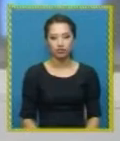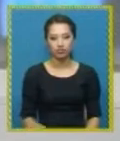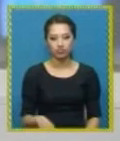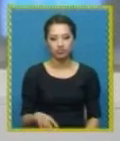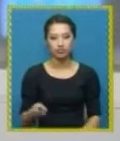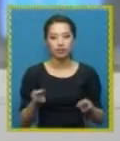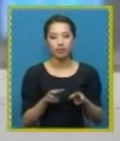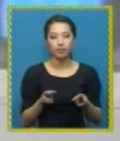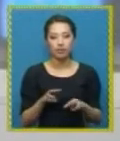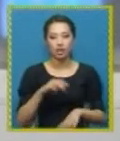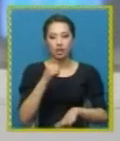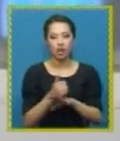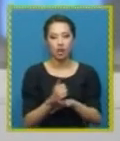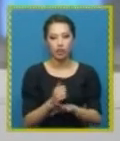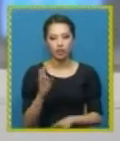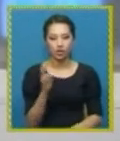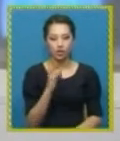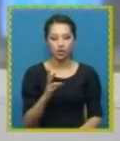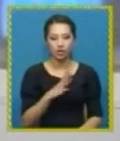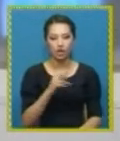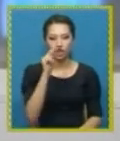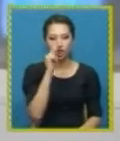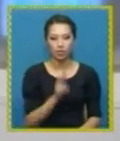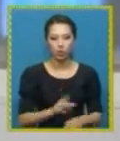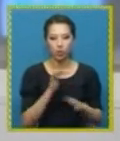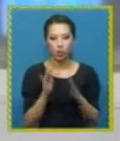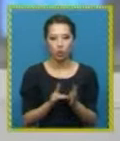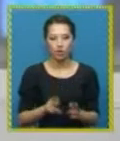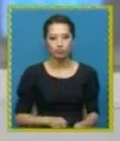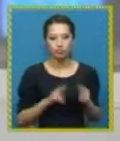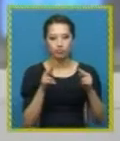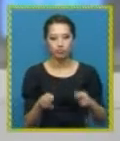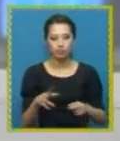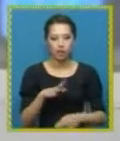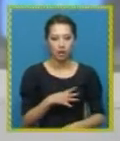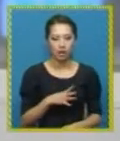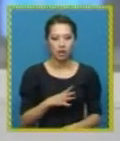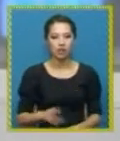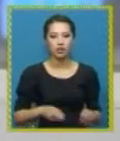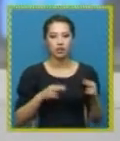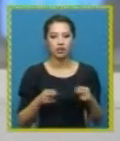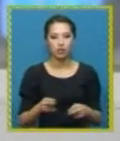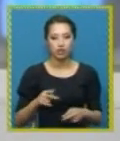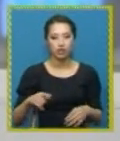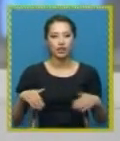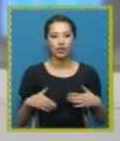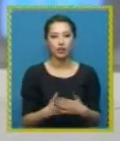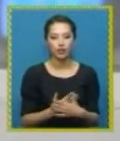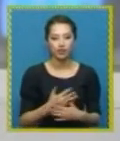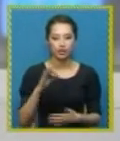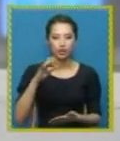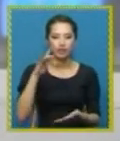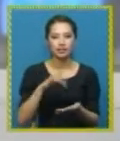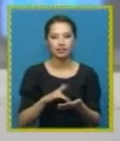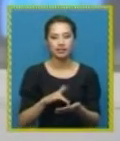Мемлекет басшысы Нұрсұлтан Назарбаев жұмыс сапарымен оңтүстік Қазақстан облысына келді. Сапар барысында елбасы Шымкенттегі жаңа іскерлік орталықта